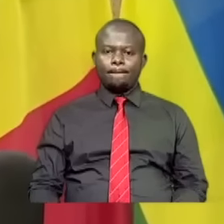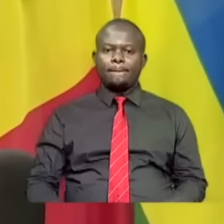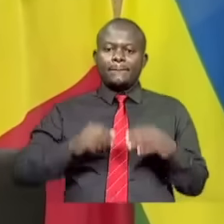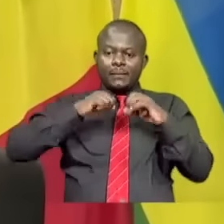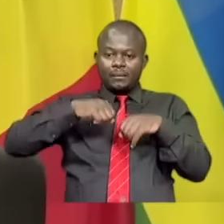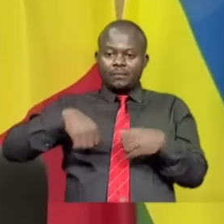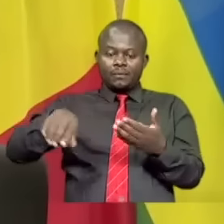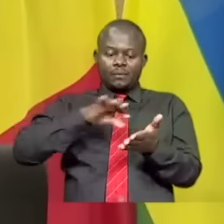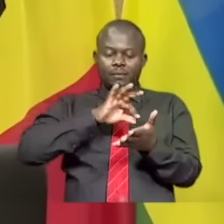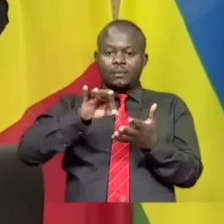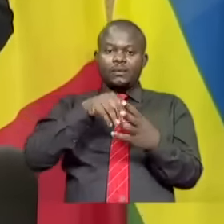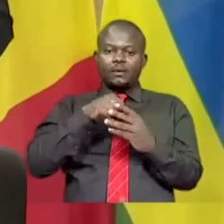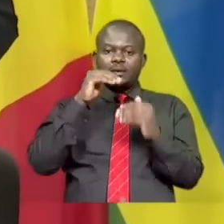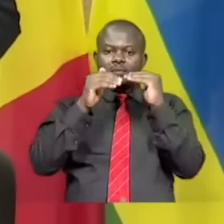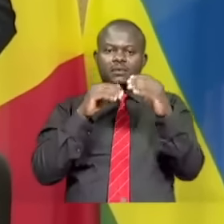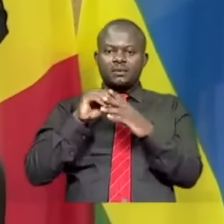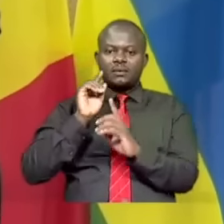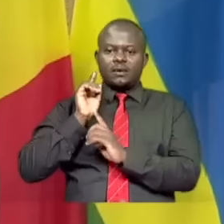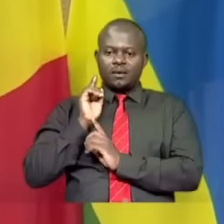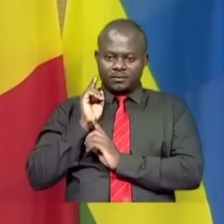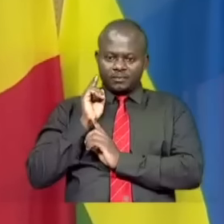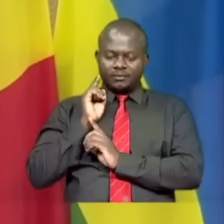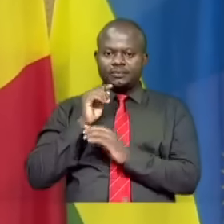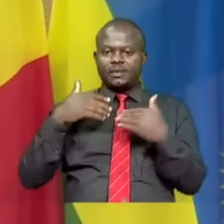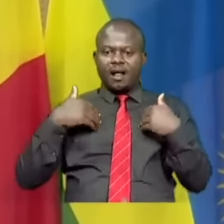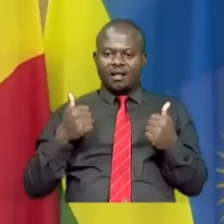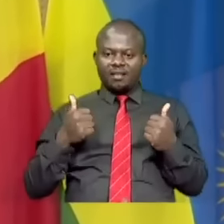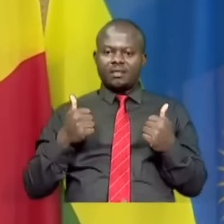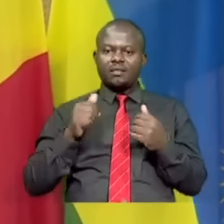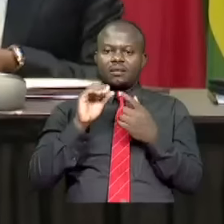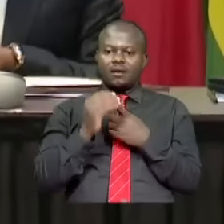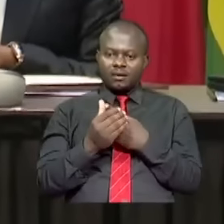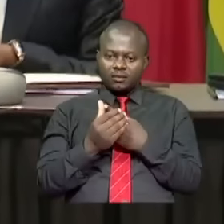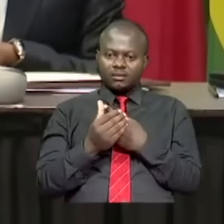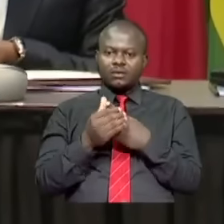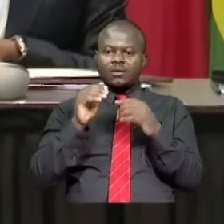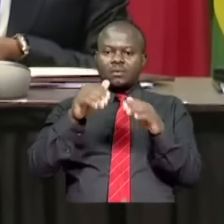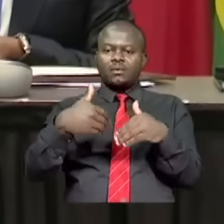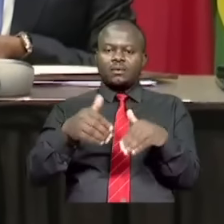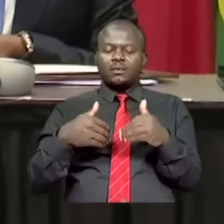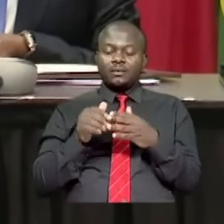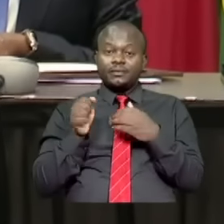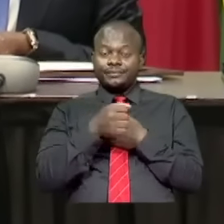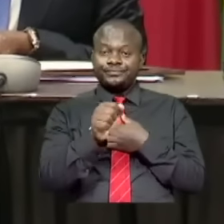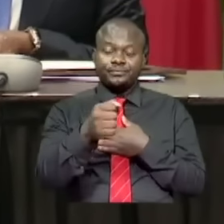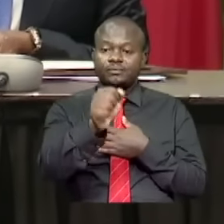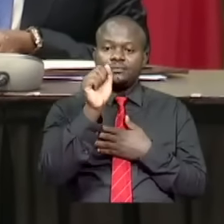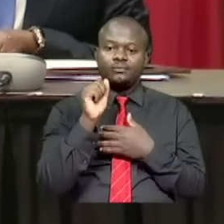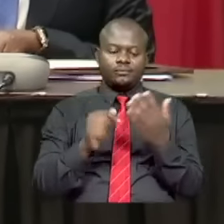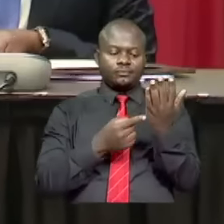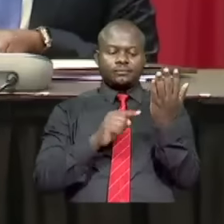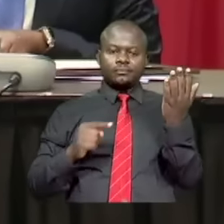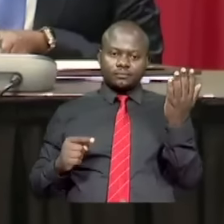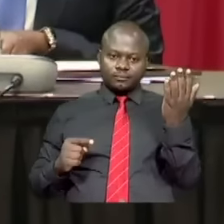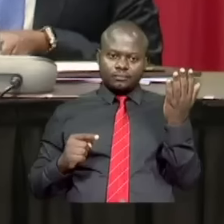Amasezerano yasinywe ari mu nzego zirimo umutekano, ubuzima, umuco, ubuhinzi, ubukerarugendo,